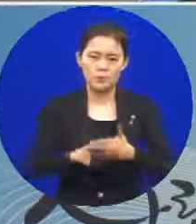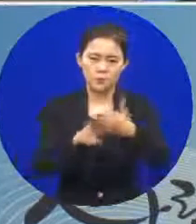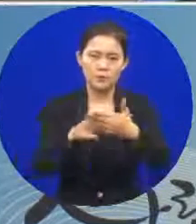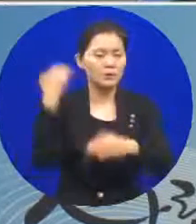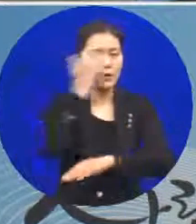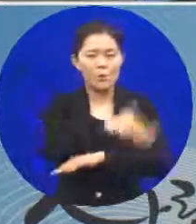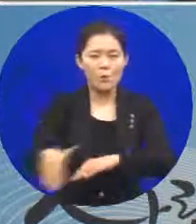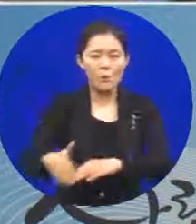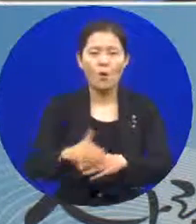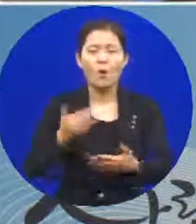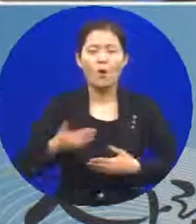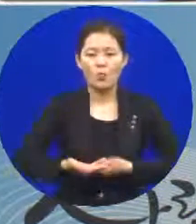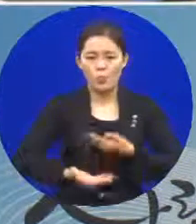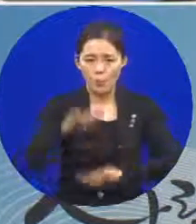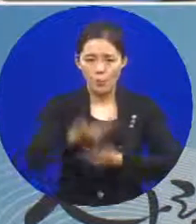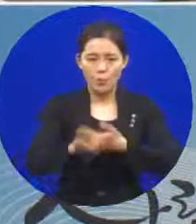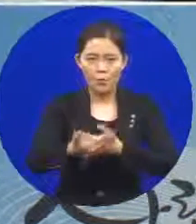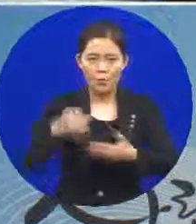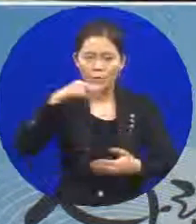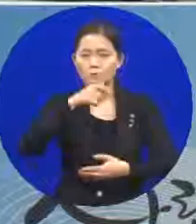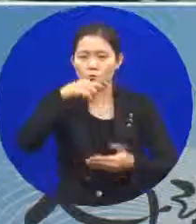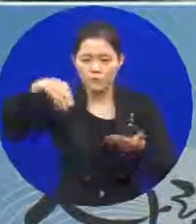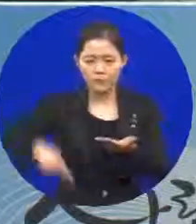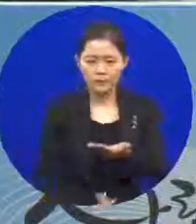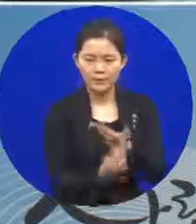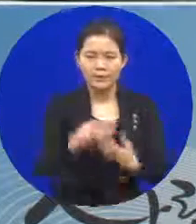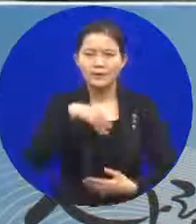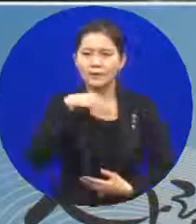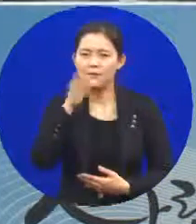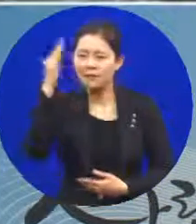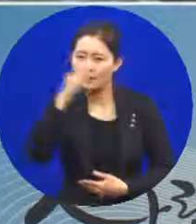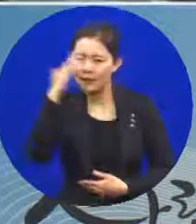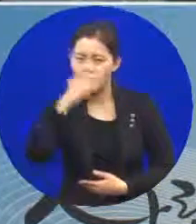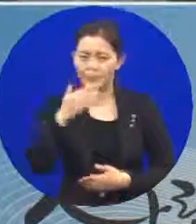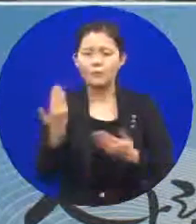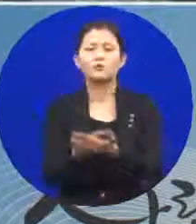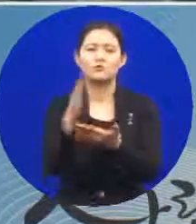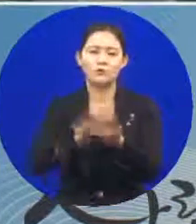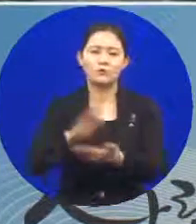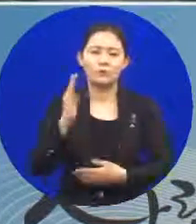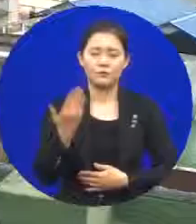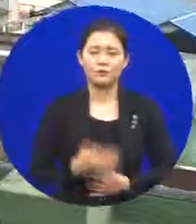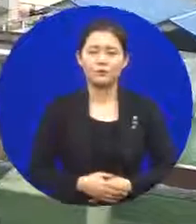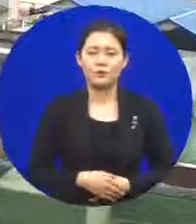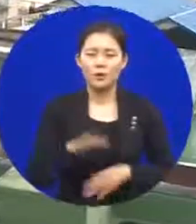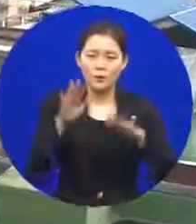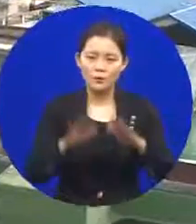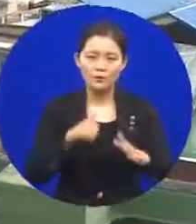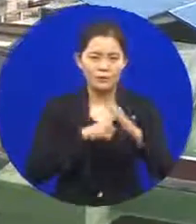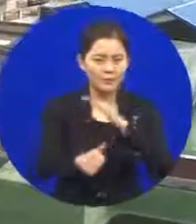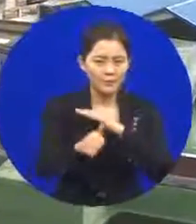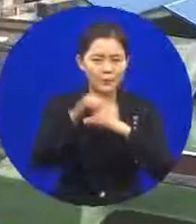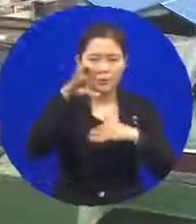추진하기로 했습니다. 도로와 상하수도 등 기반시설과 낡은 주택들이 대대적으로 정비됩니다.